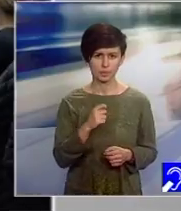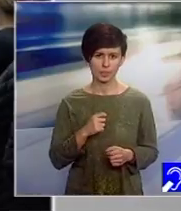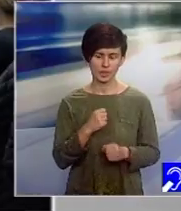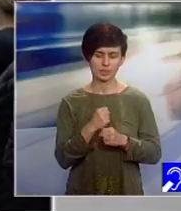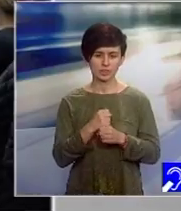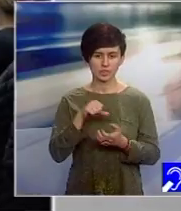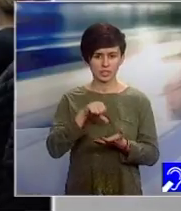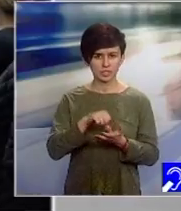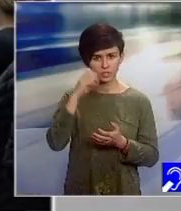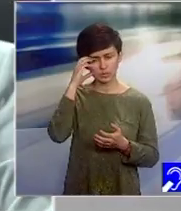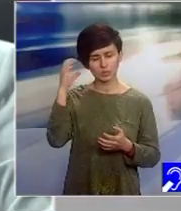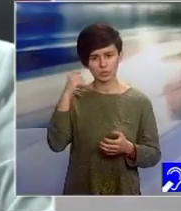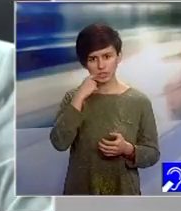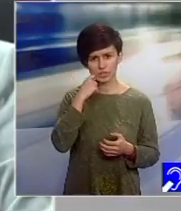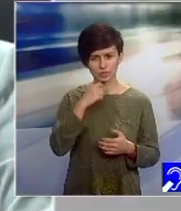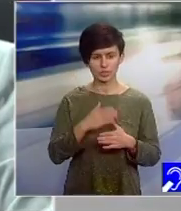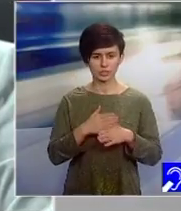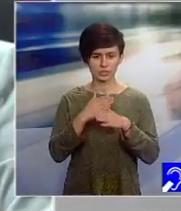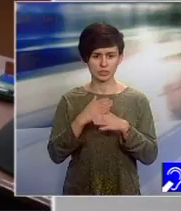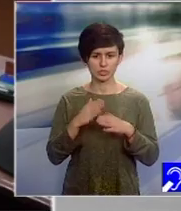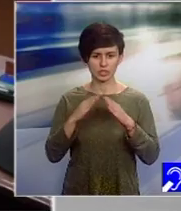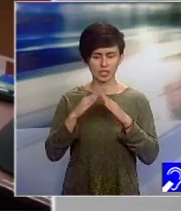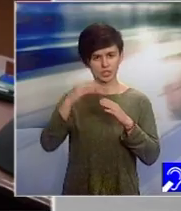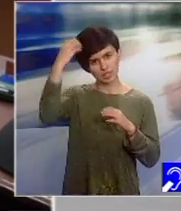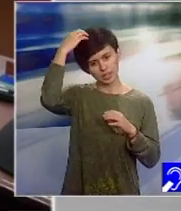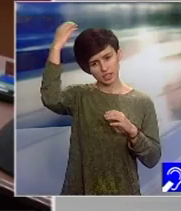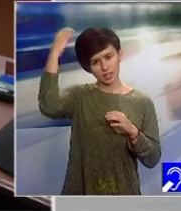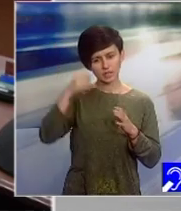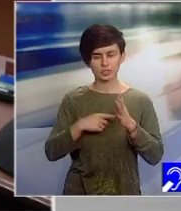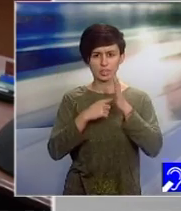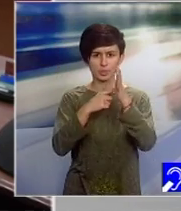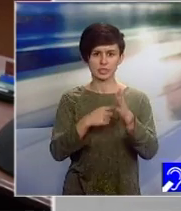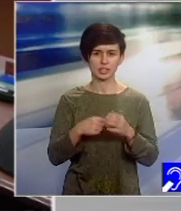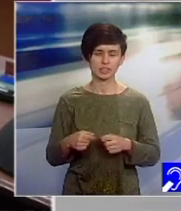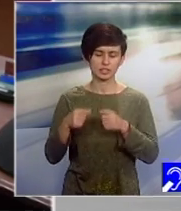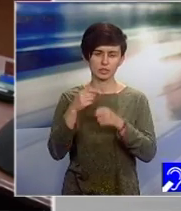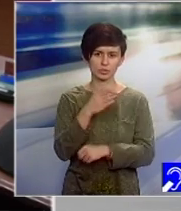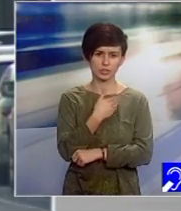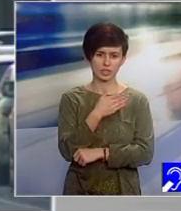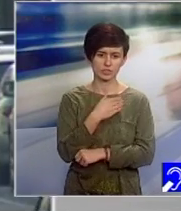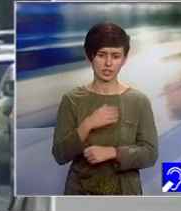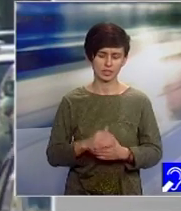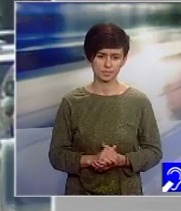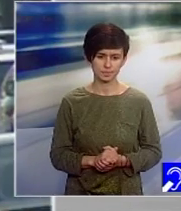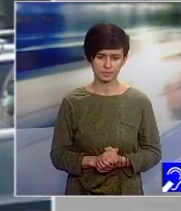Centrul Cultural Clujan va fi susținut și de Casa Regală a României și reprezentanții Institutului Național al Patrimoniului.